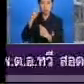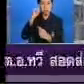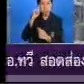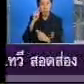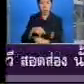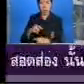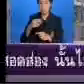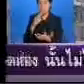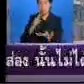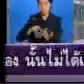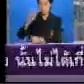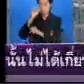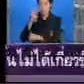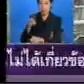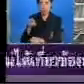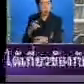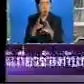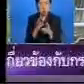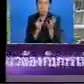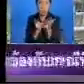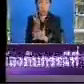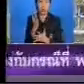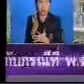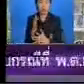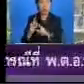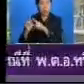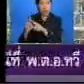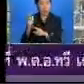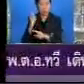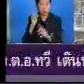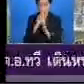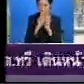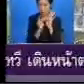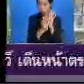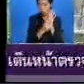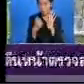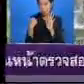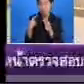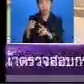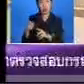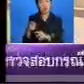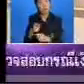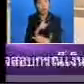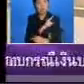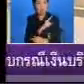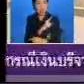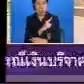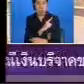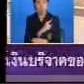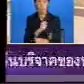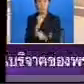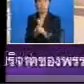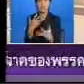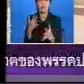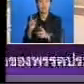ไม่ถูกต้องตามขั้นตอนวิธีการอันเป็นสาระสำคัญซึ่งมีการกำหนดไว้ในกฎหมายตลอดจนครับละเลยต่อหน้าที่ตามที่กฎหม